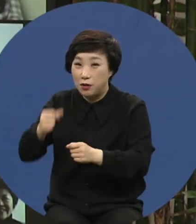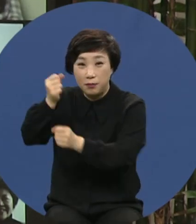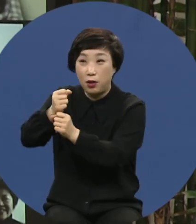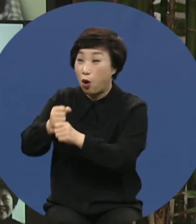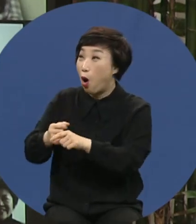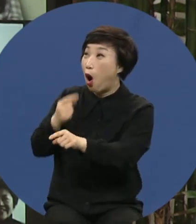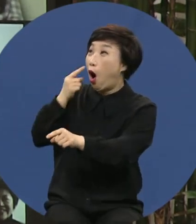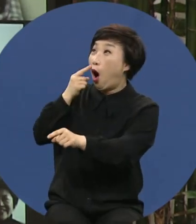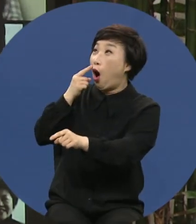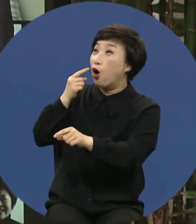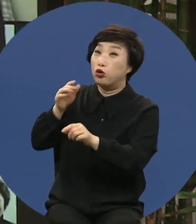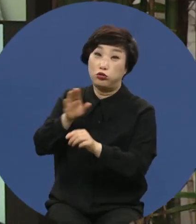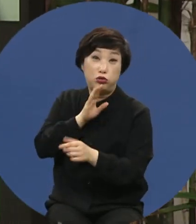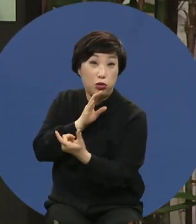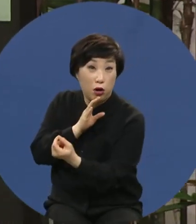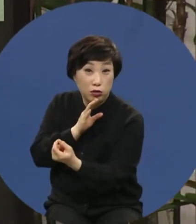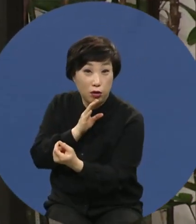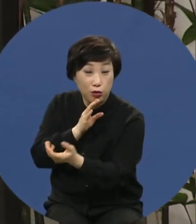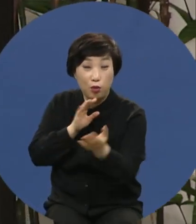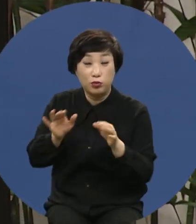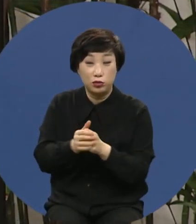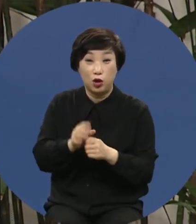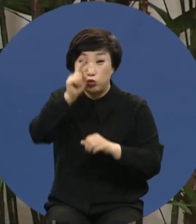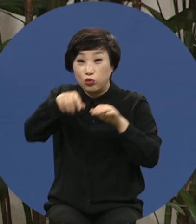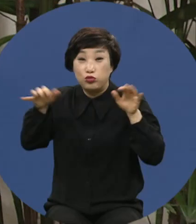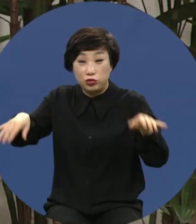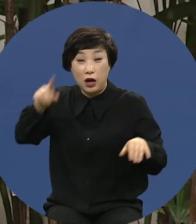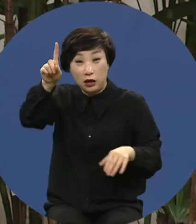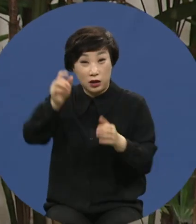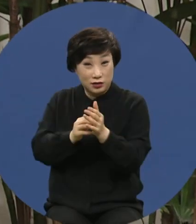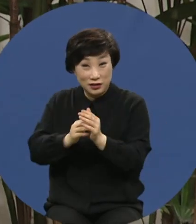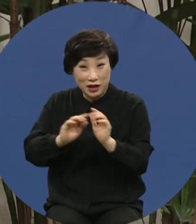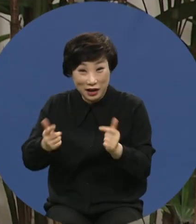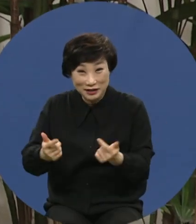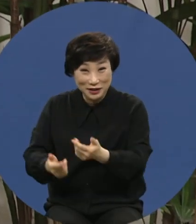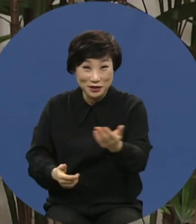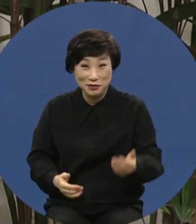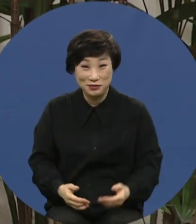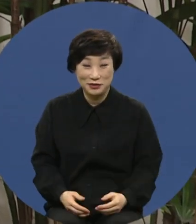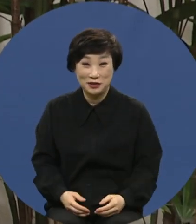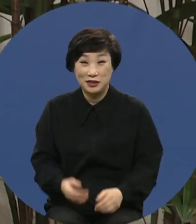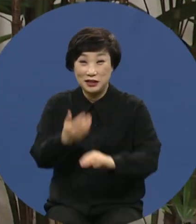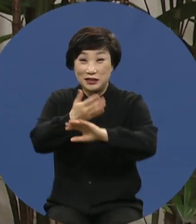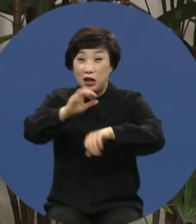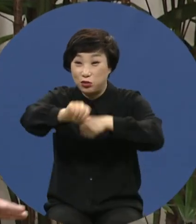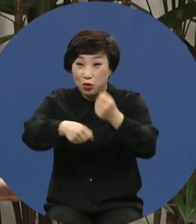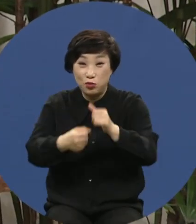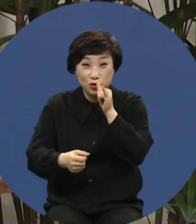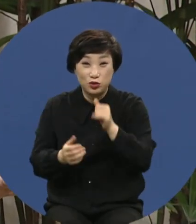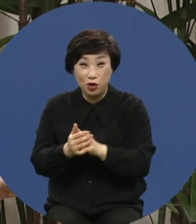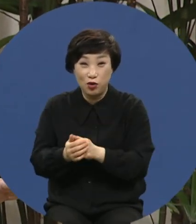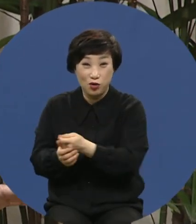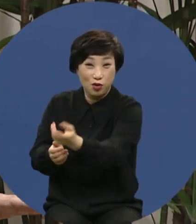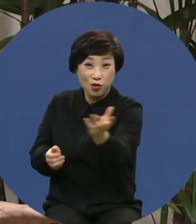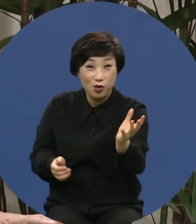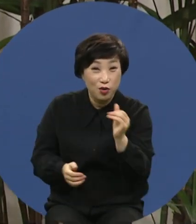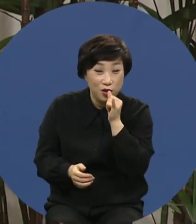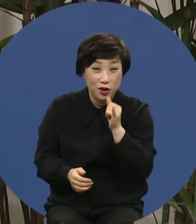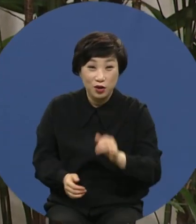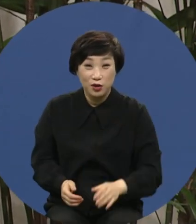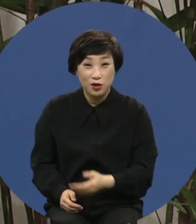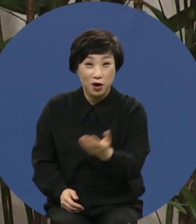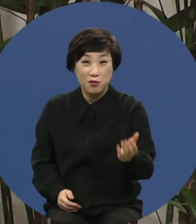거죠. 근데 독수리만 있는 게 아니요. 예, 보면요, 이분 다른 짐승도 있어요. 다른